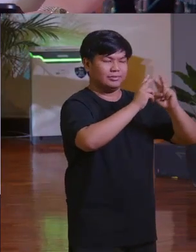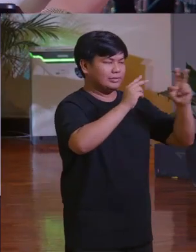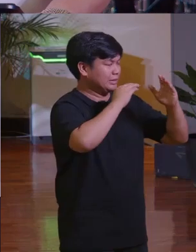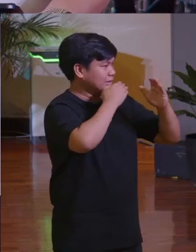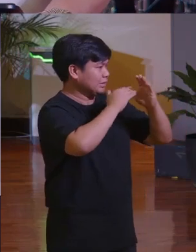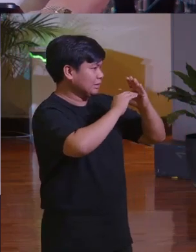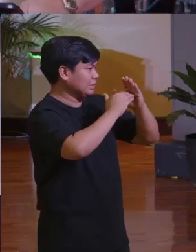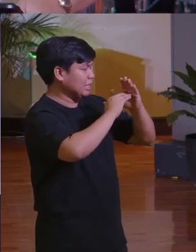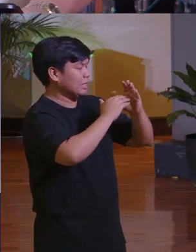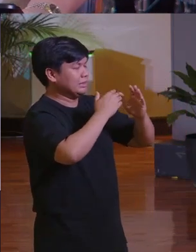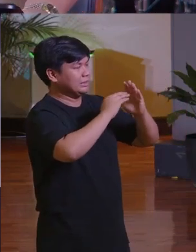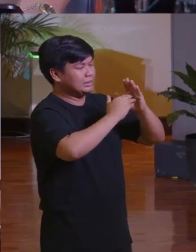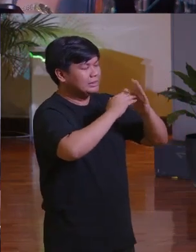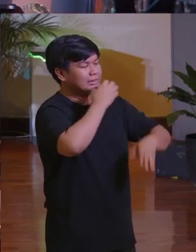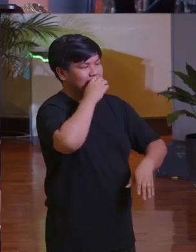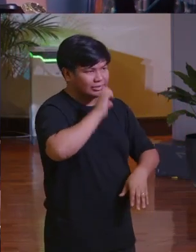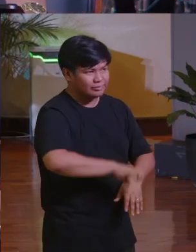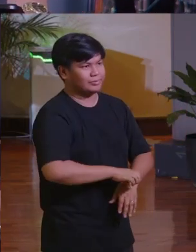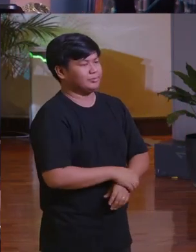Sa Nahum chapter